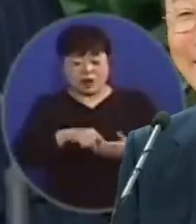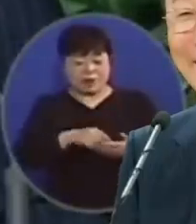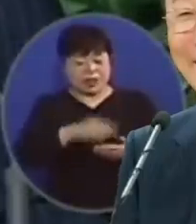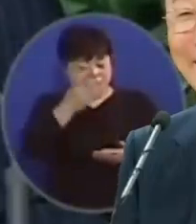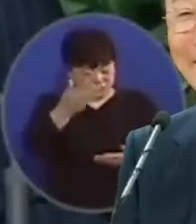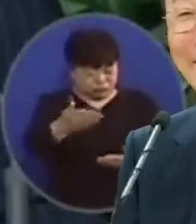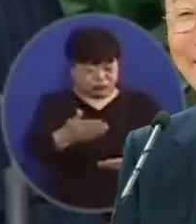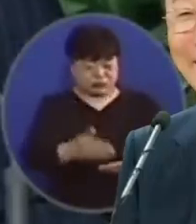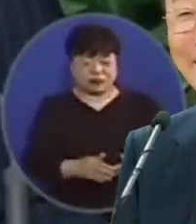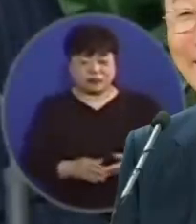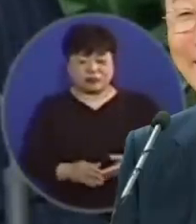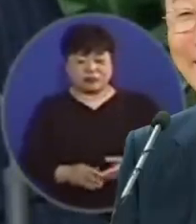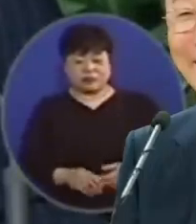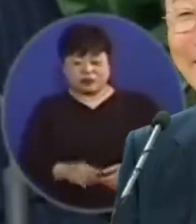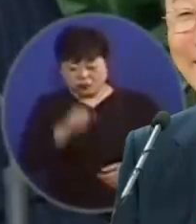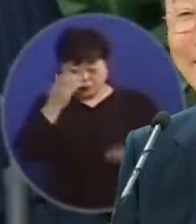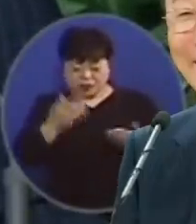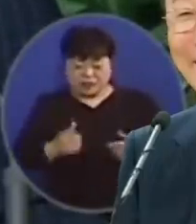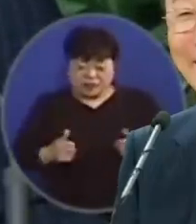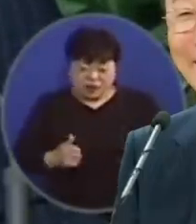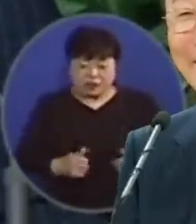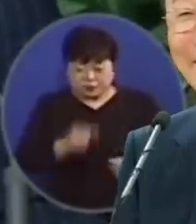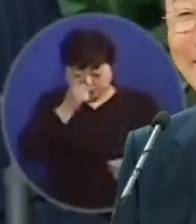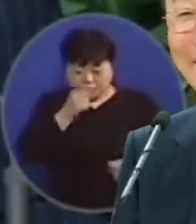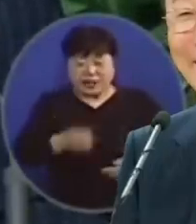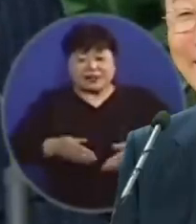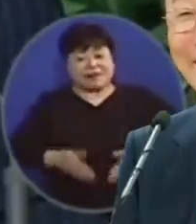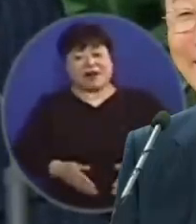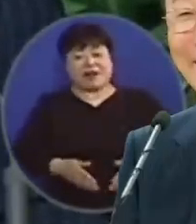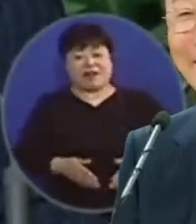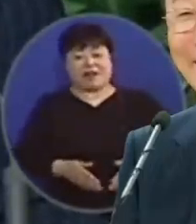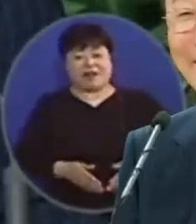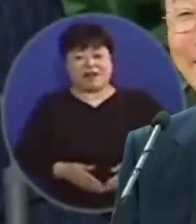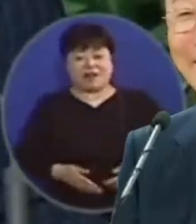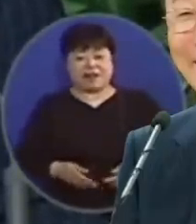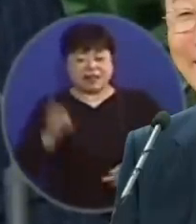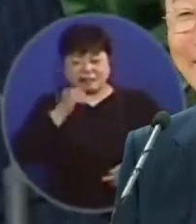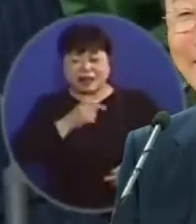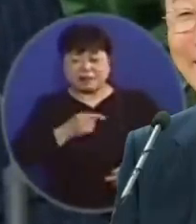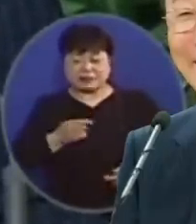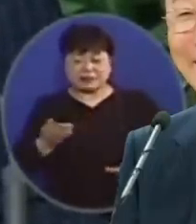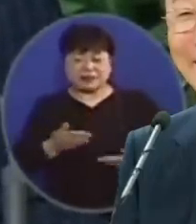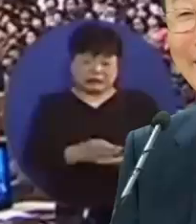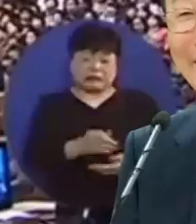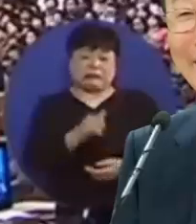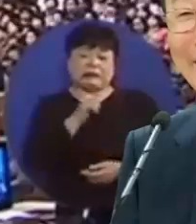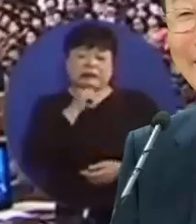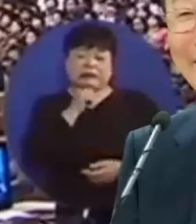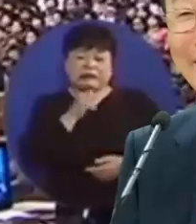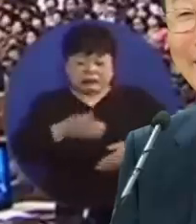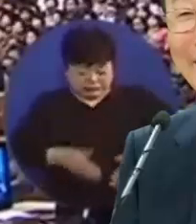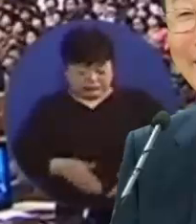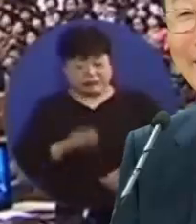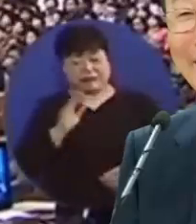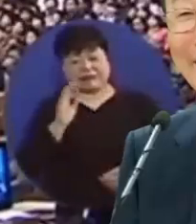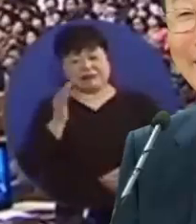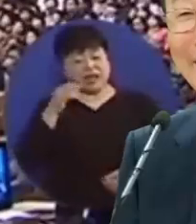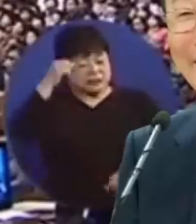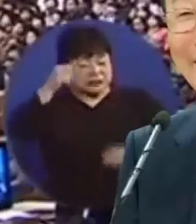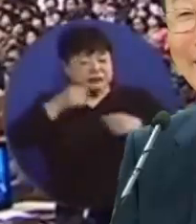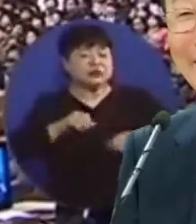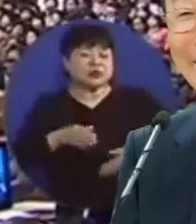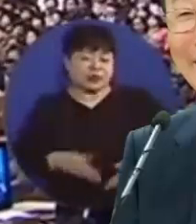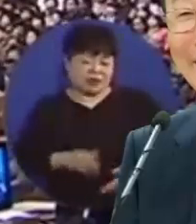전세 후생에 아주 좋게 태어나고, 전생에 나쁜 업보를 쌓으면 후생에 잘못하면